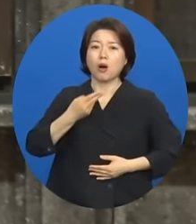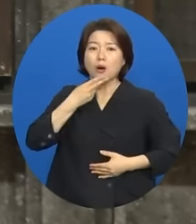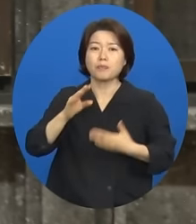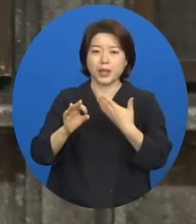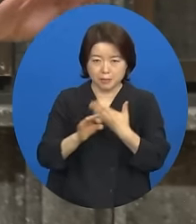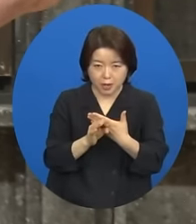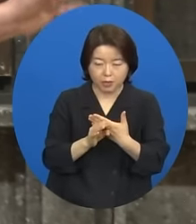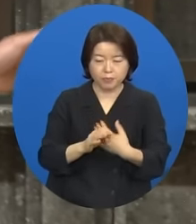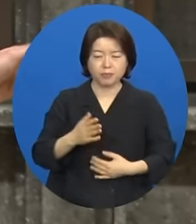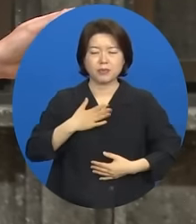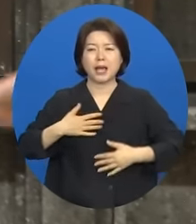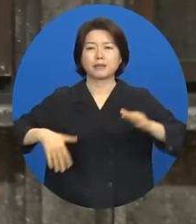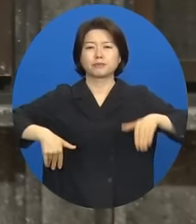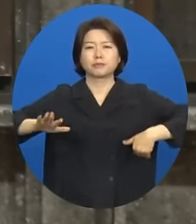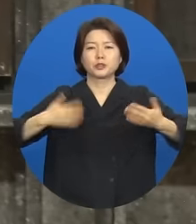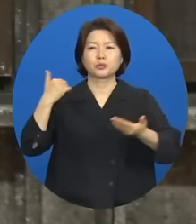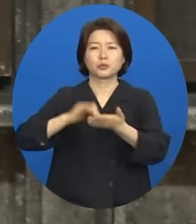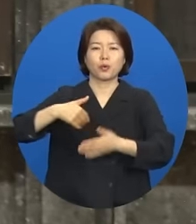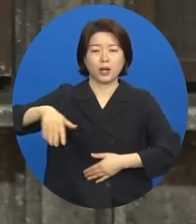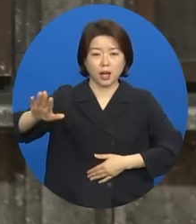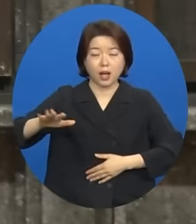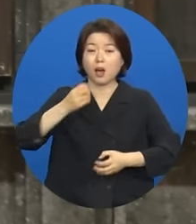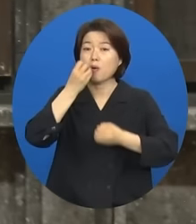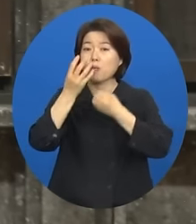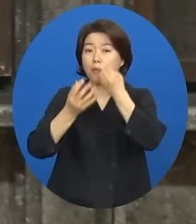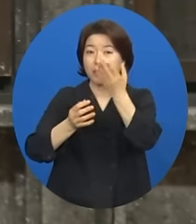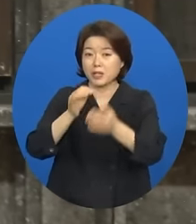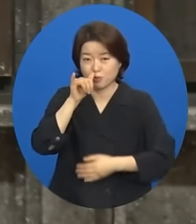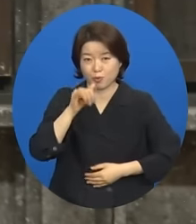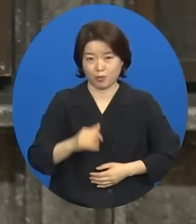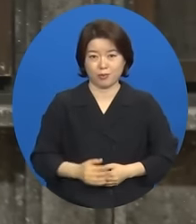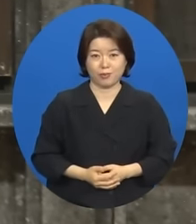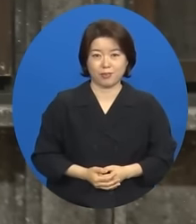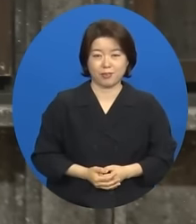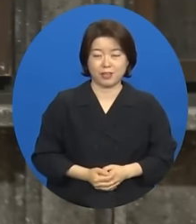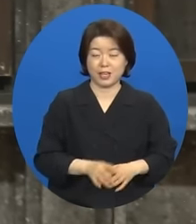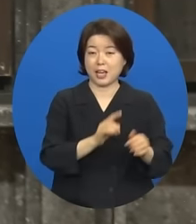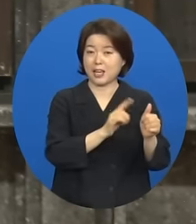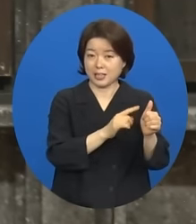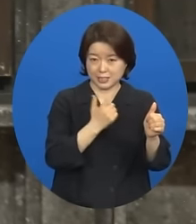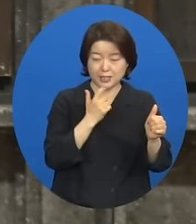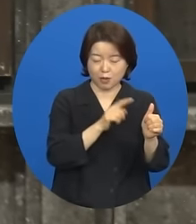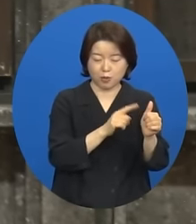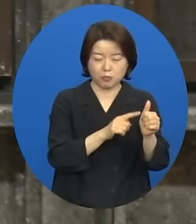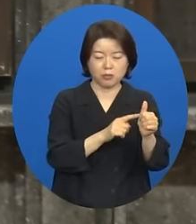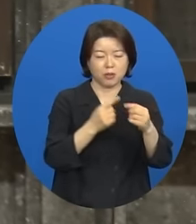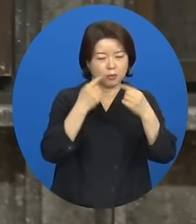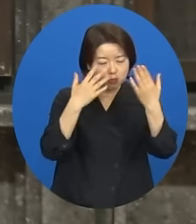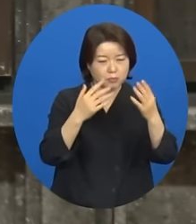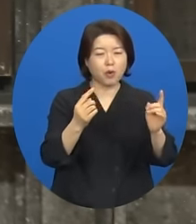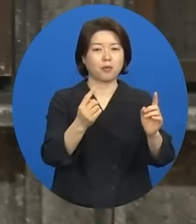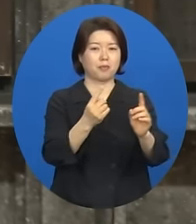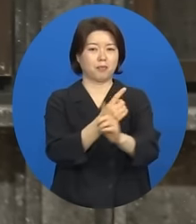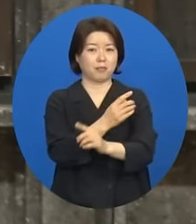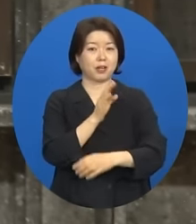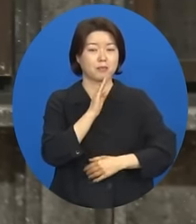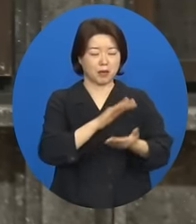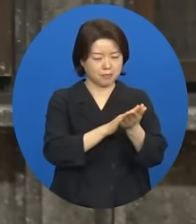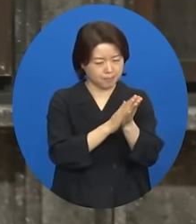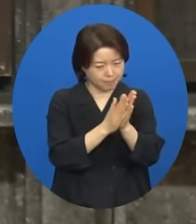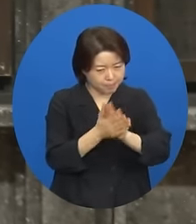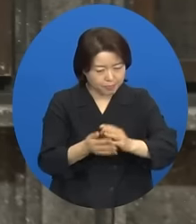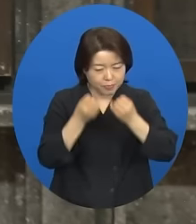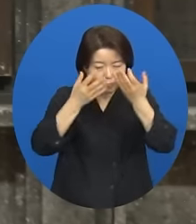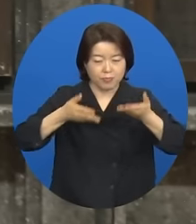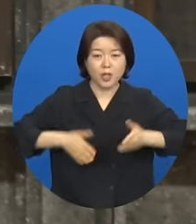저는 빈손으로 돌아갔을 겁니다 라는 고백을 그가 하거든요. 그러니까 그는 분명히 변화된 사람이에요.